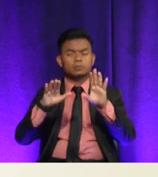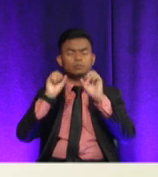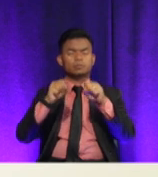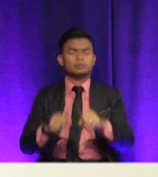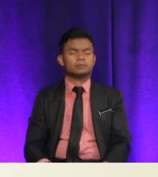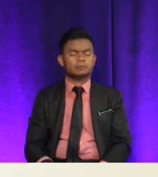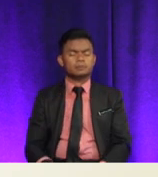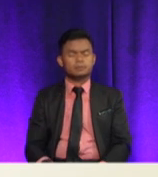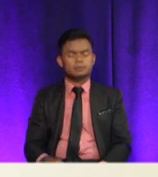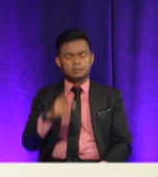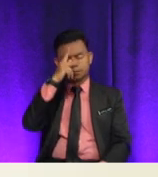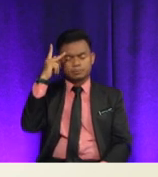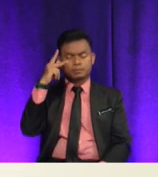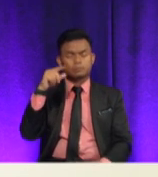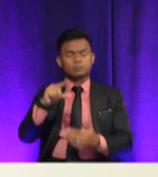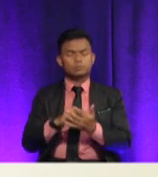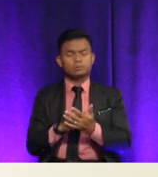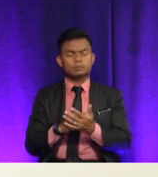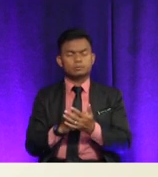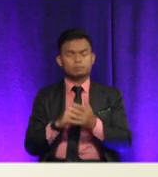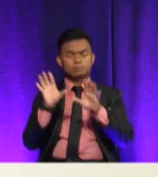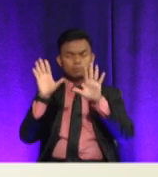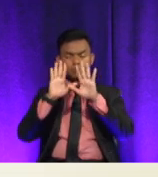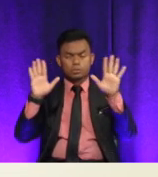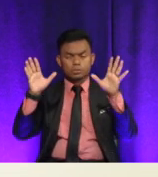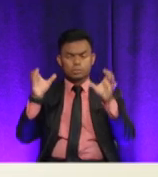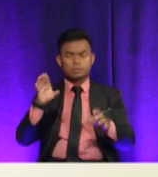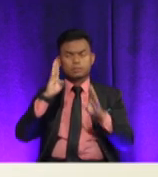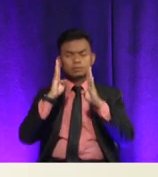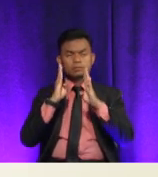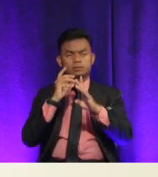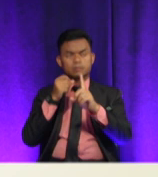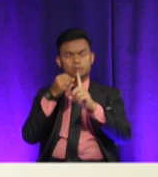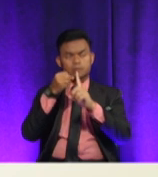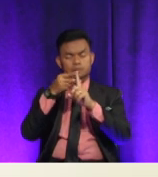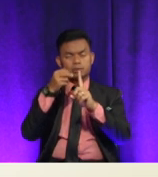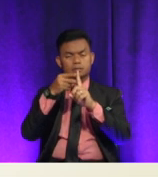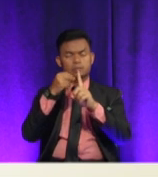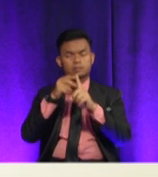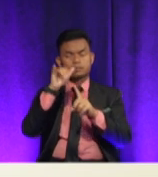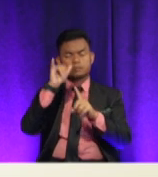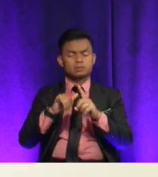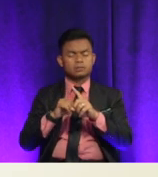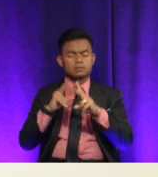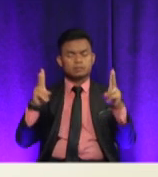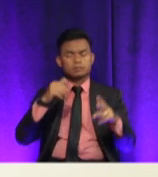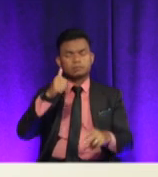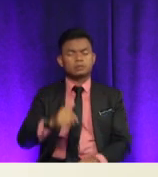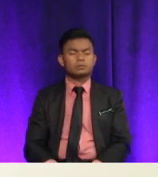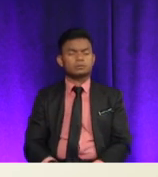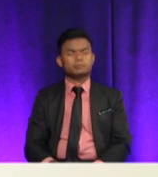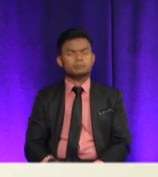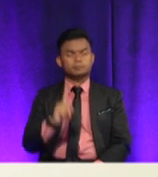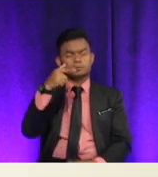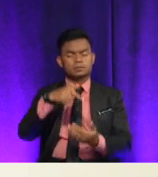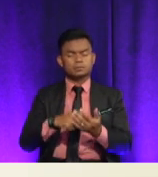besi yang sangat tega susah untuk buka pintu pagar Taman beda Bidasari maka di sini kita keluarkan satu lagi